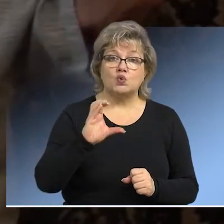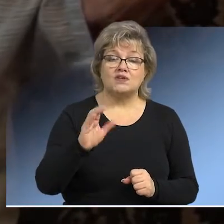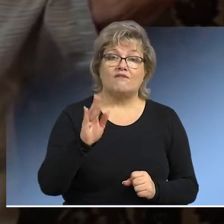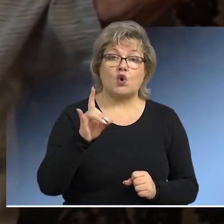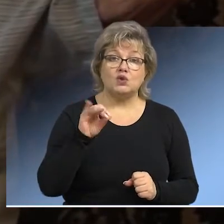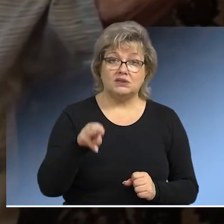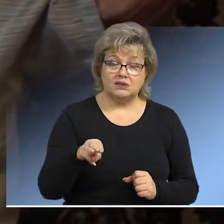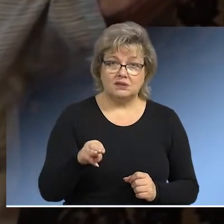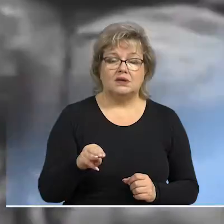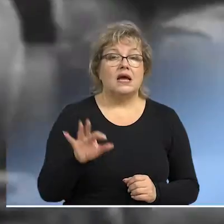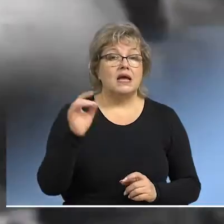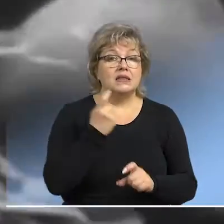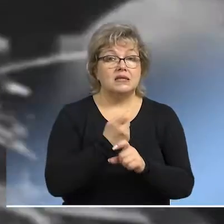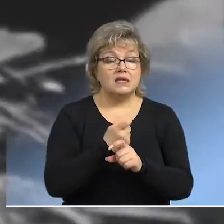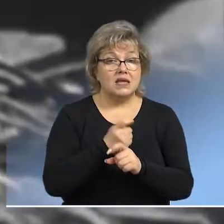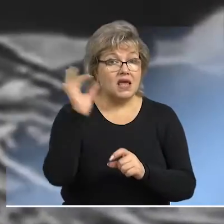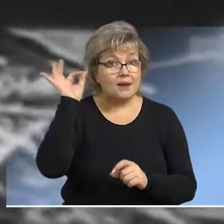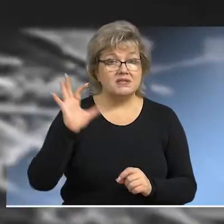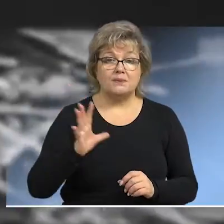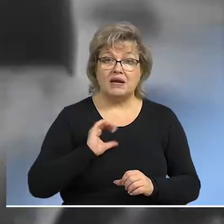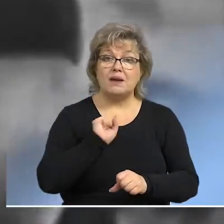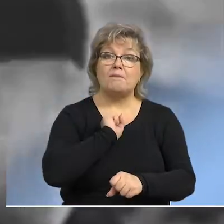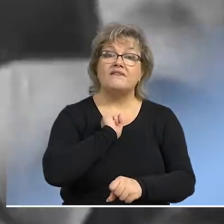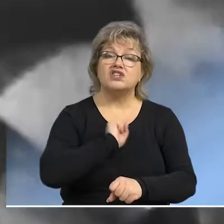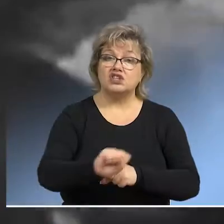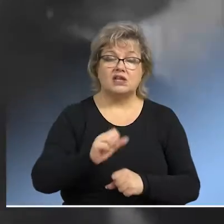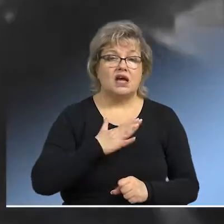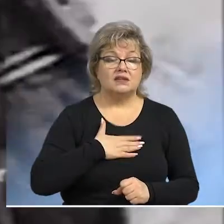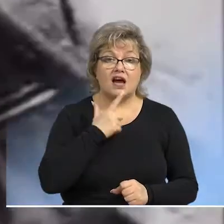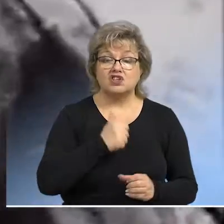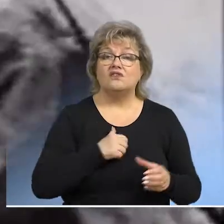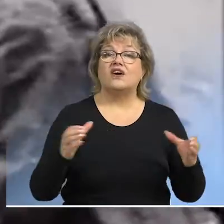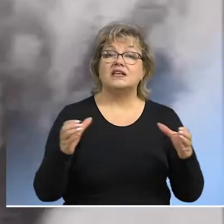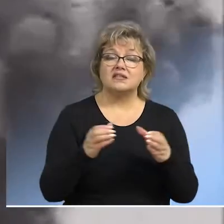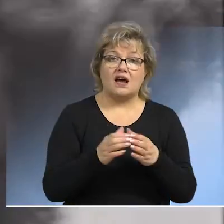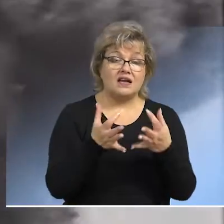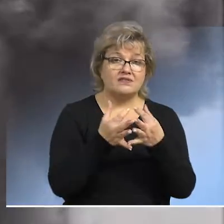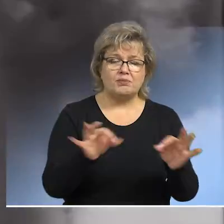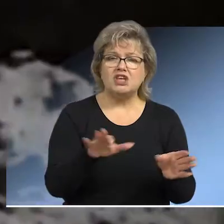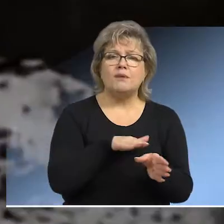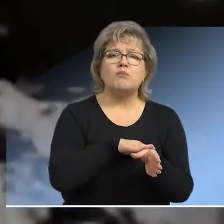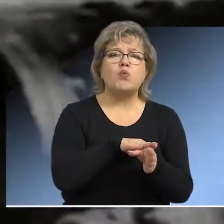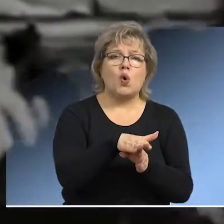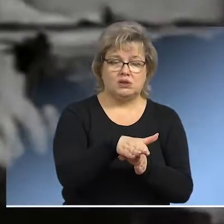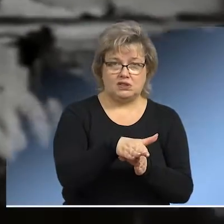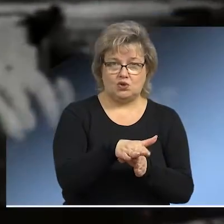значит, были, значит, побеждены. Вот наши войска освободили